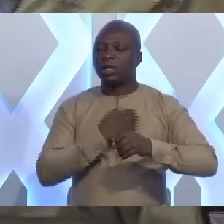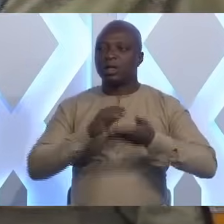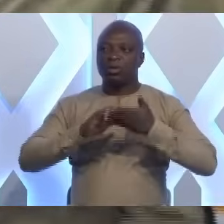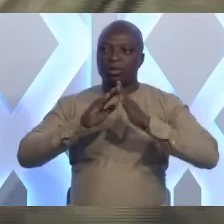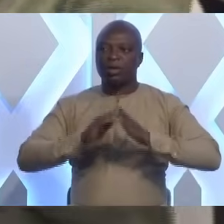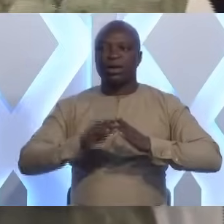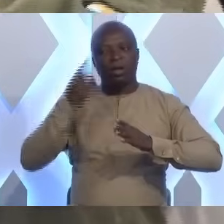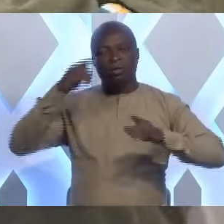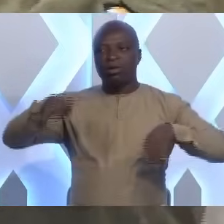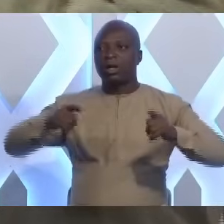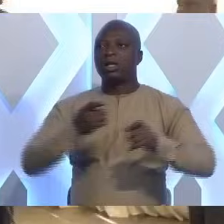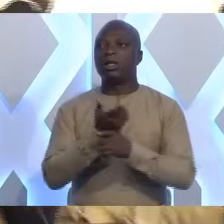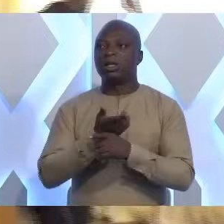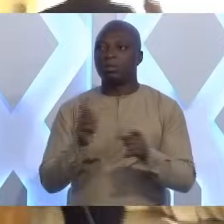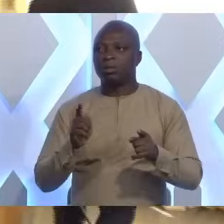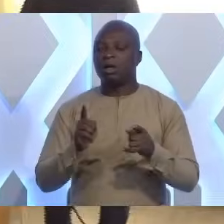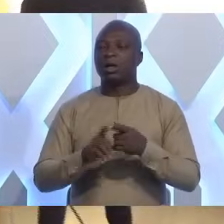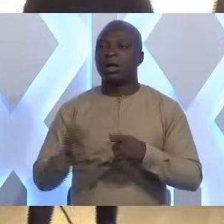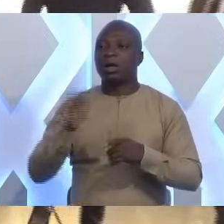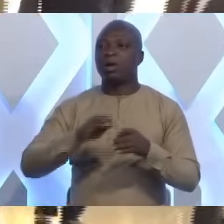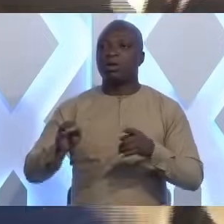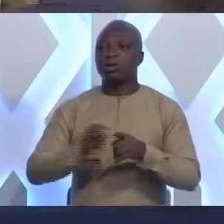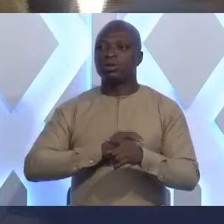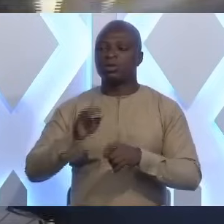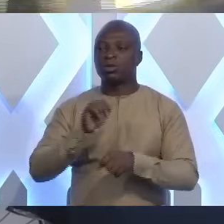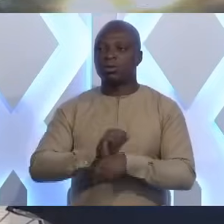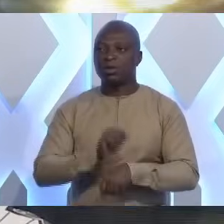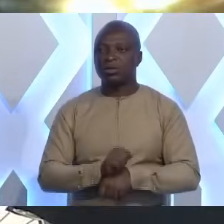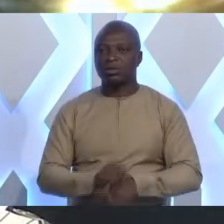pour vaquer librement à leurs occupations.